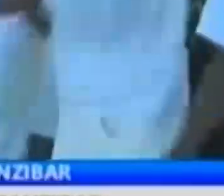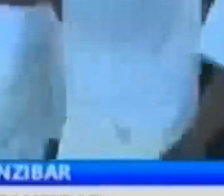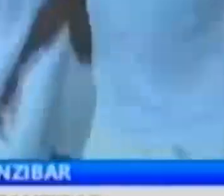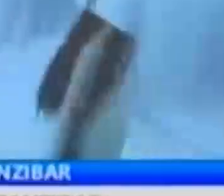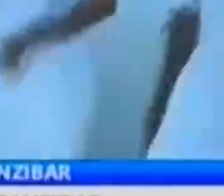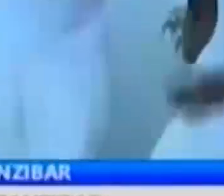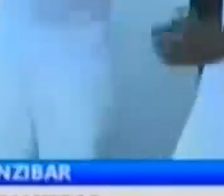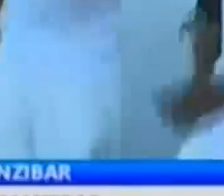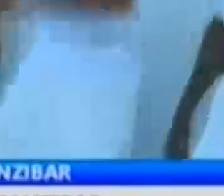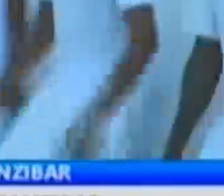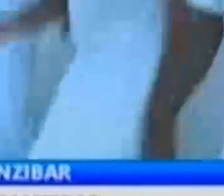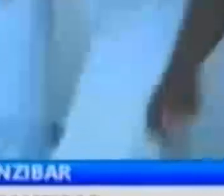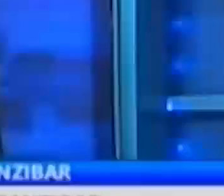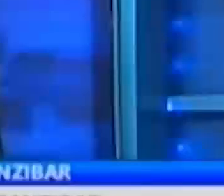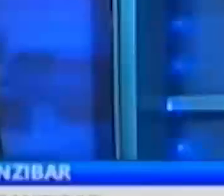huko.